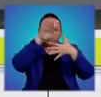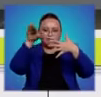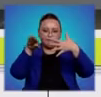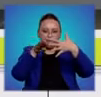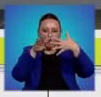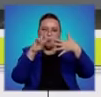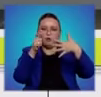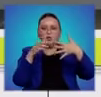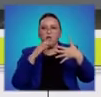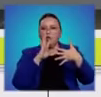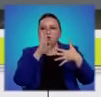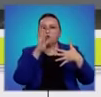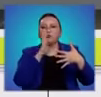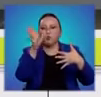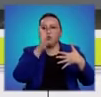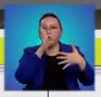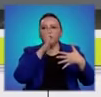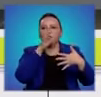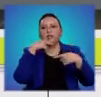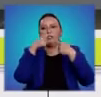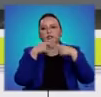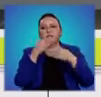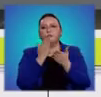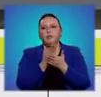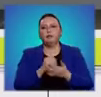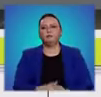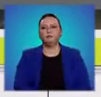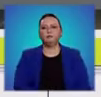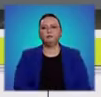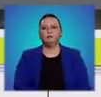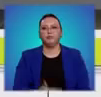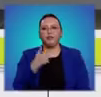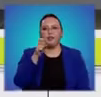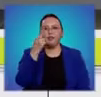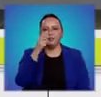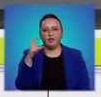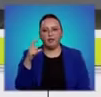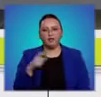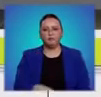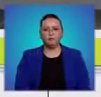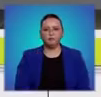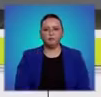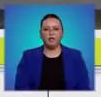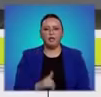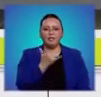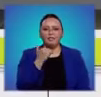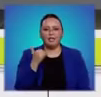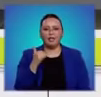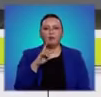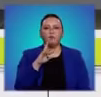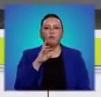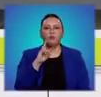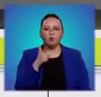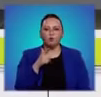шилжиж дуудагдах ийм зүй тогтол байдаг бахнэ. Гэхдээ энэ зүй тогтлын дагуу бичигдэж байгаа ч гэсэн зарим үе